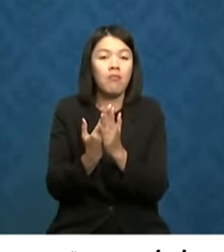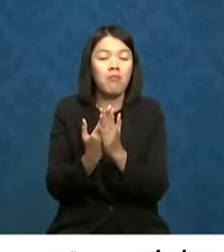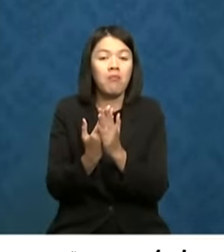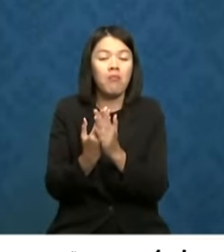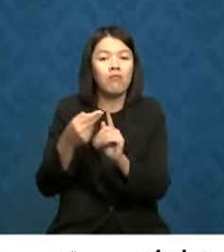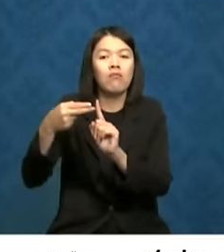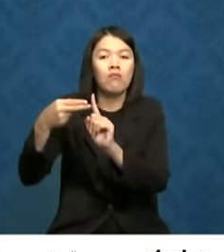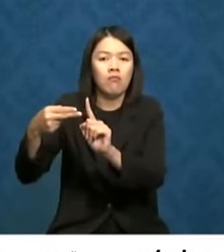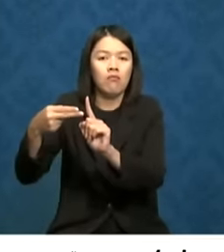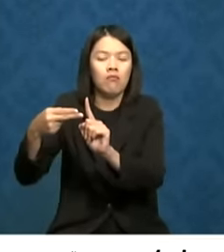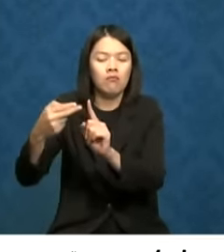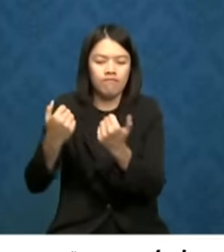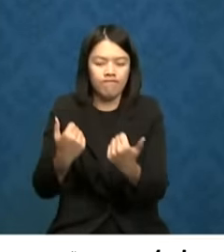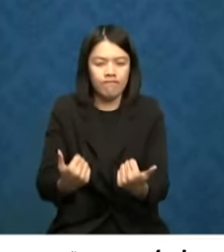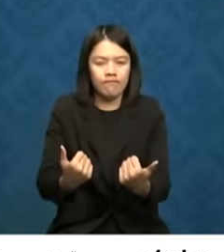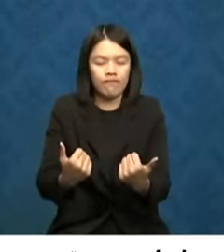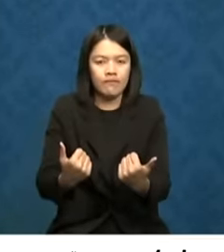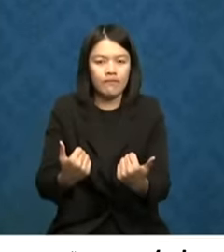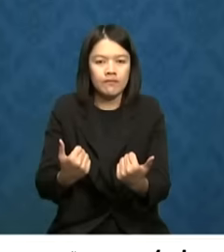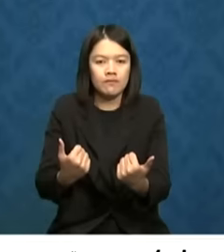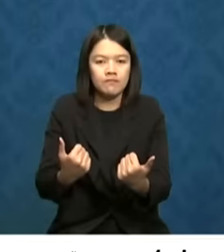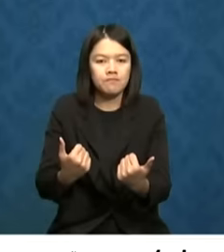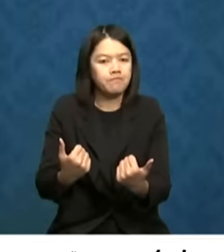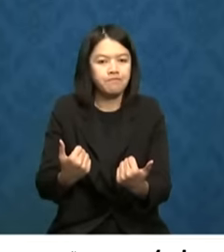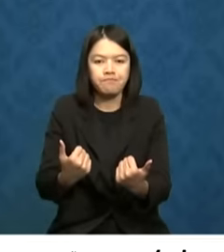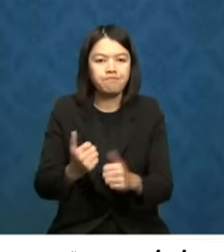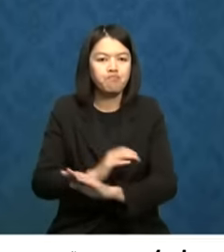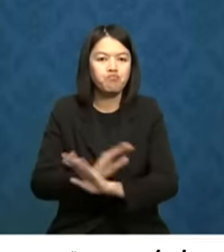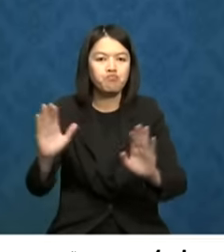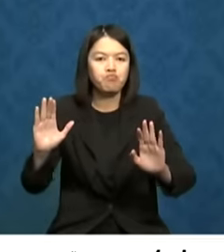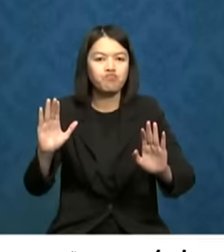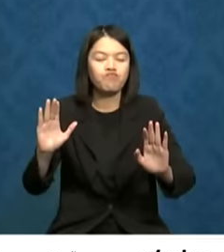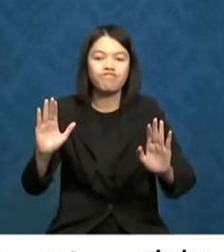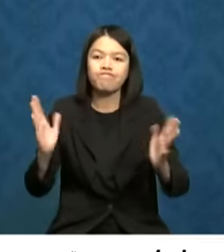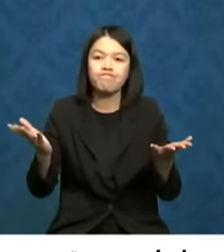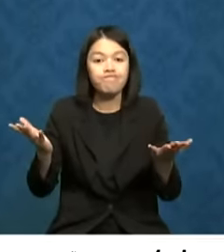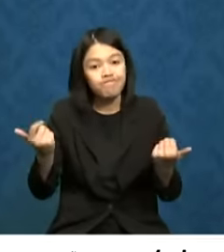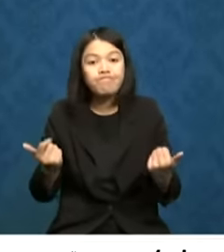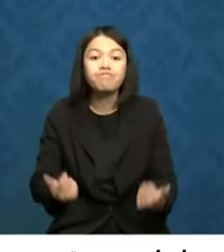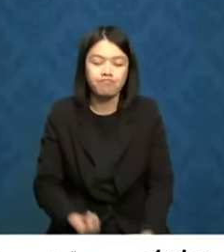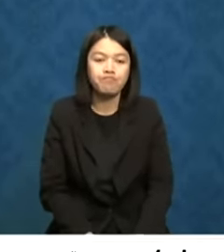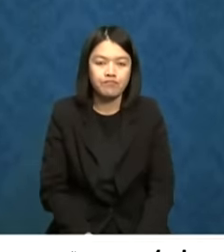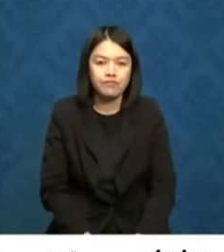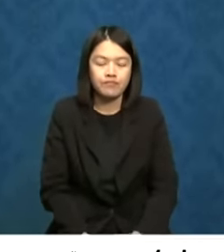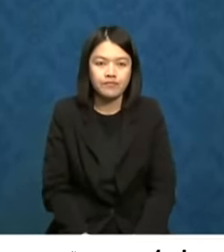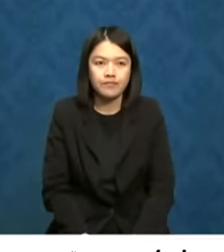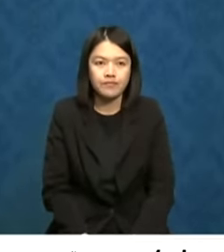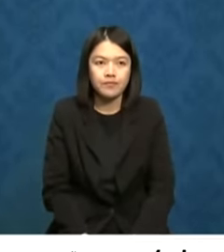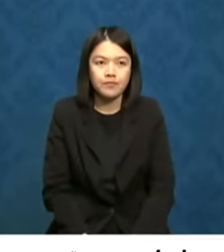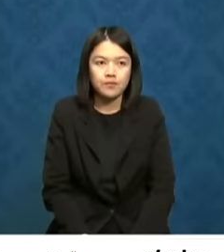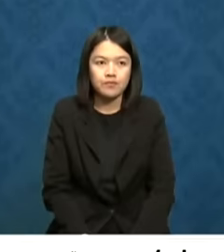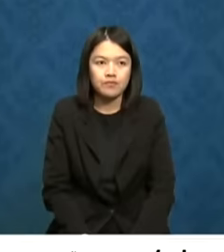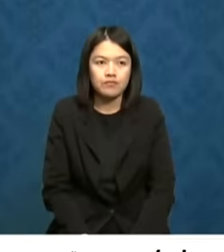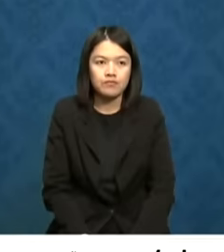walletในขณะนี้ถือว่ายกเลิกไปโดยพฤตินัยแล้วแม้